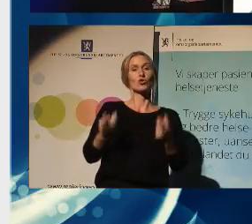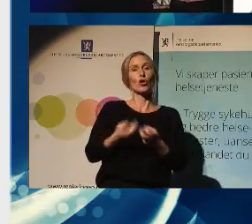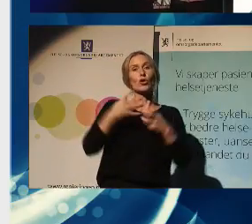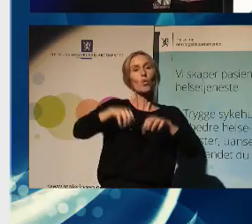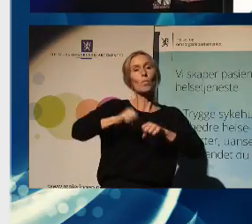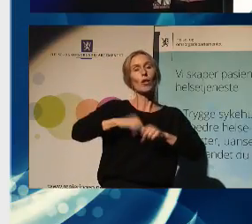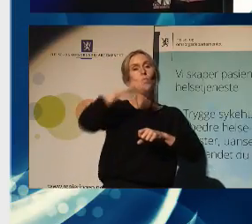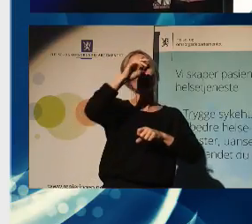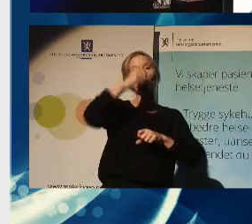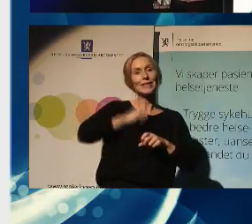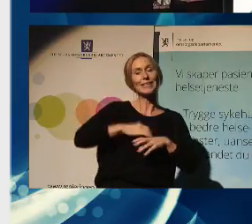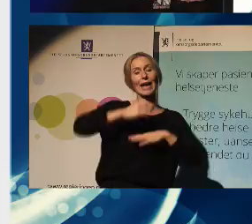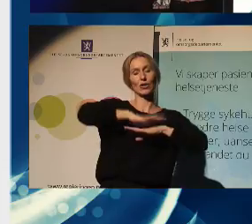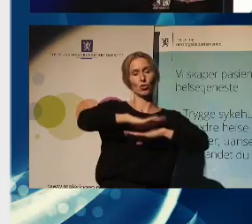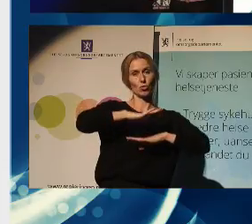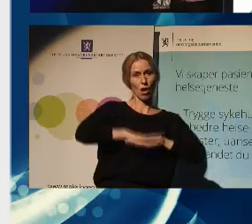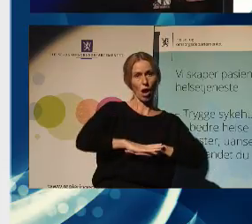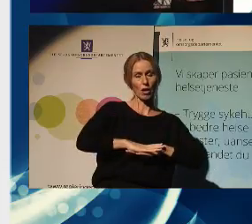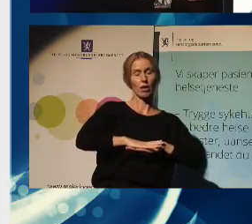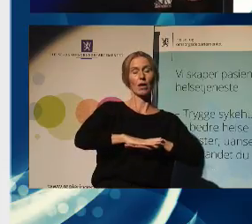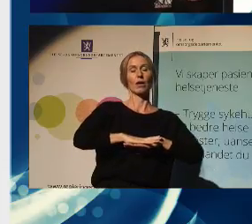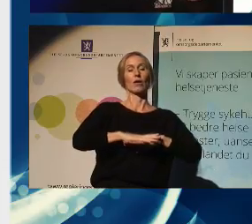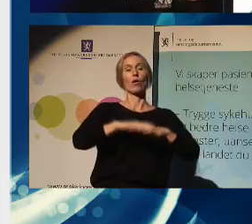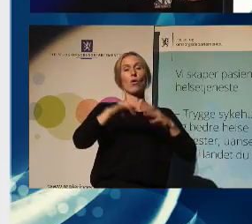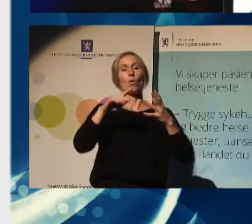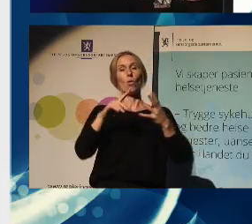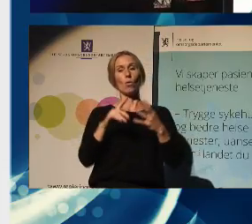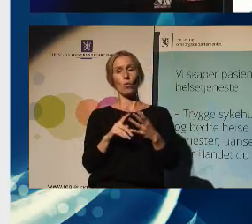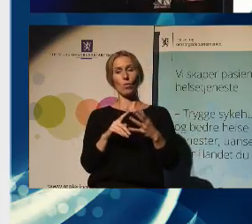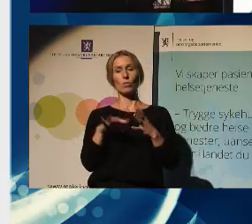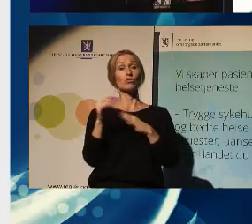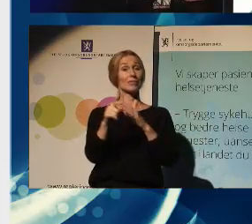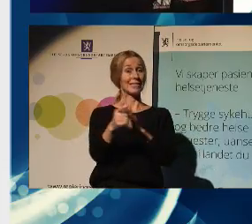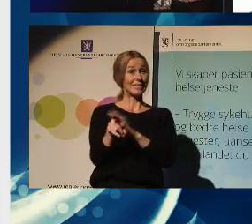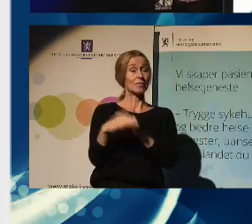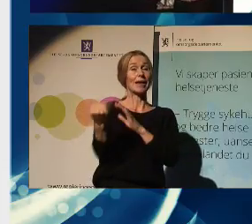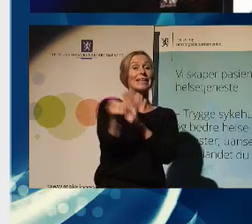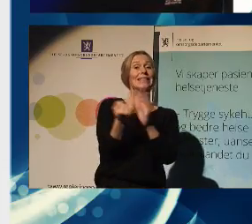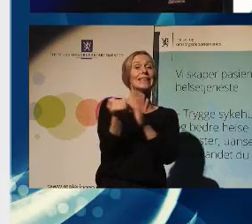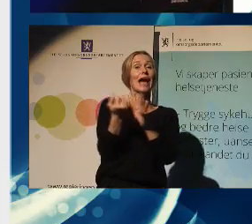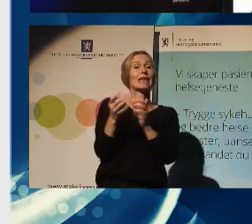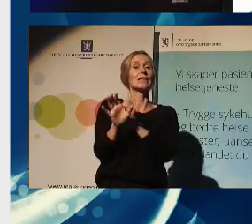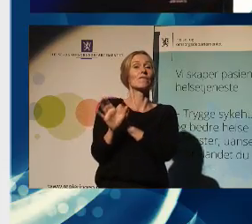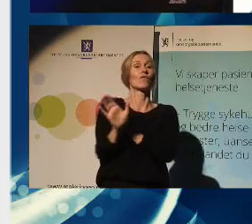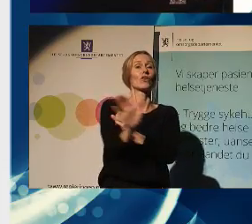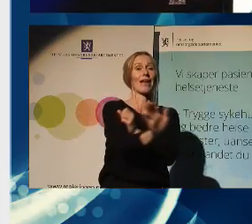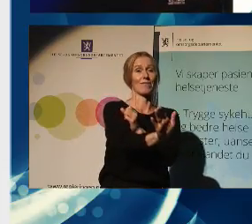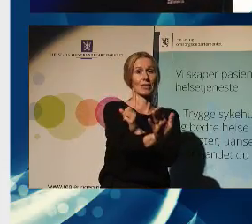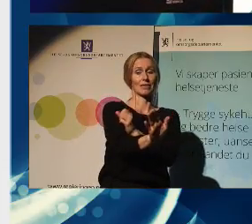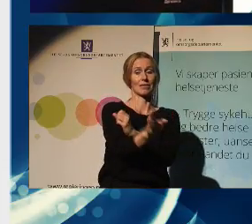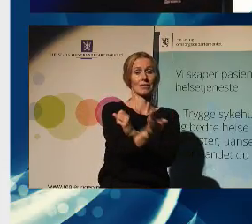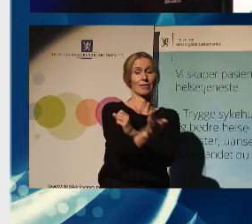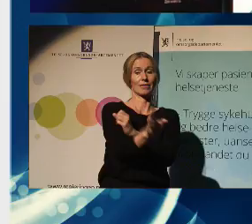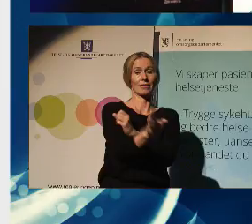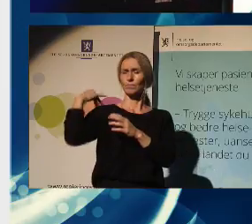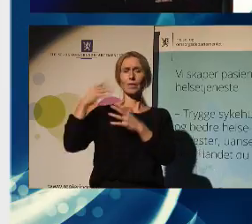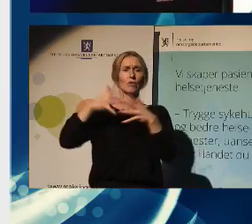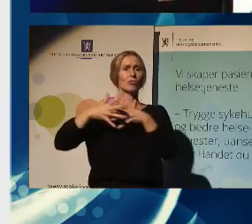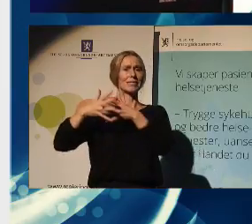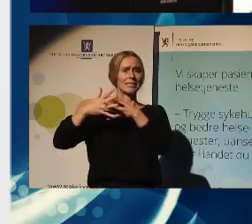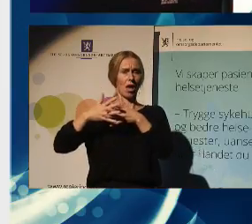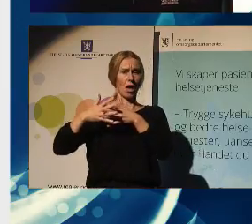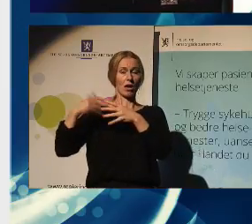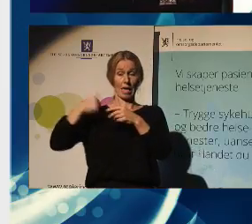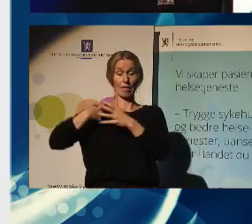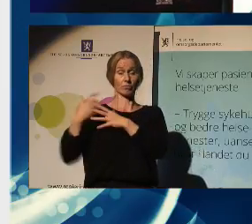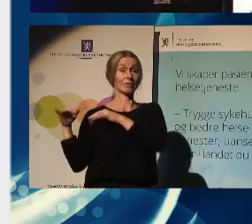grunnlag, og selvfølgelig også de som internt fordrevet. Da jeg var immigrant i USA i 13 år, så